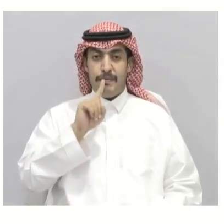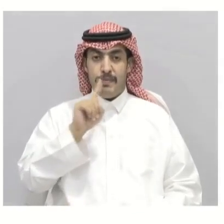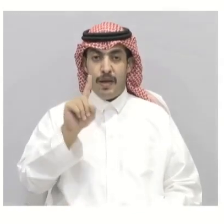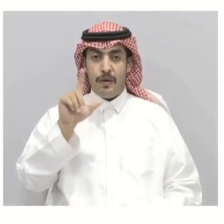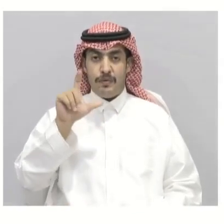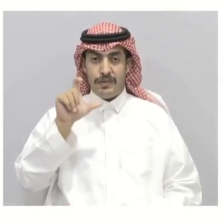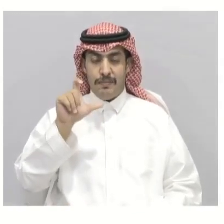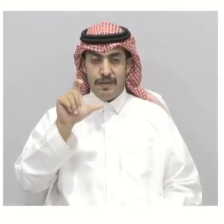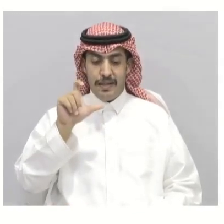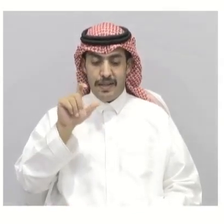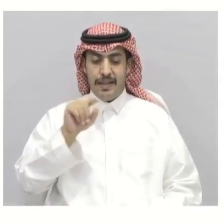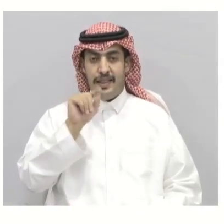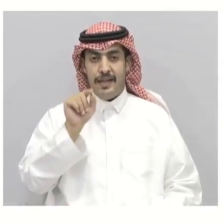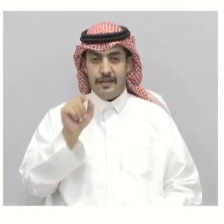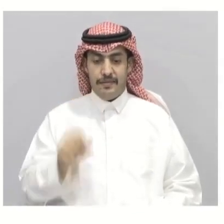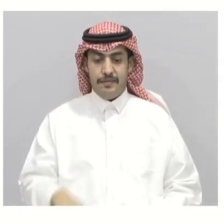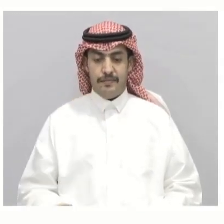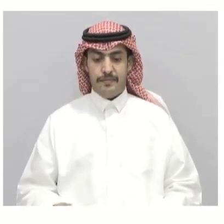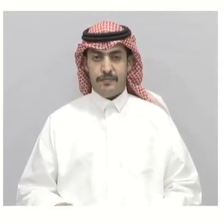وسبعون درجه